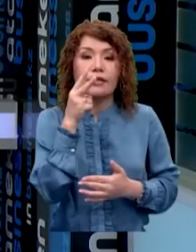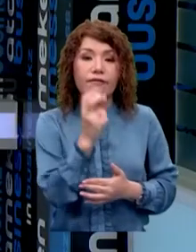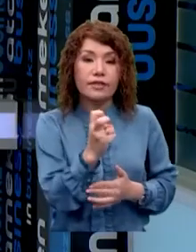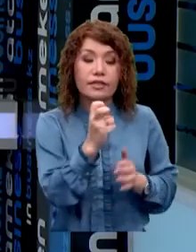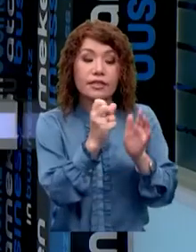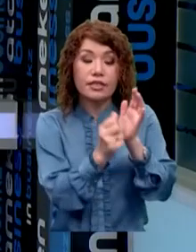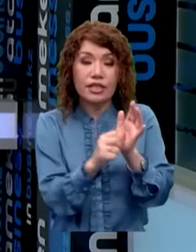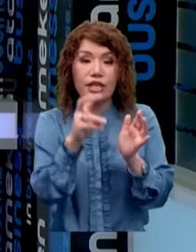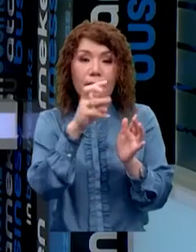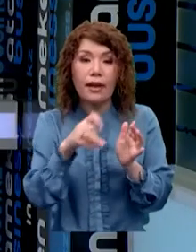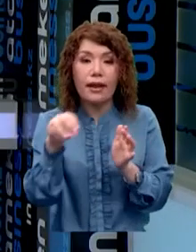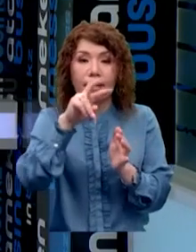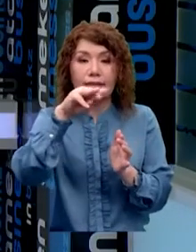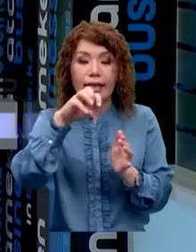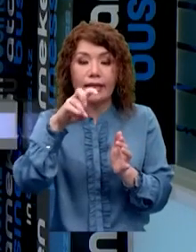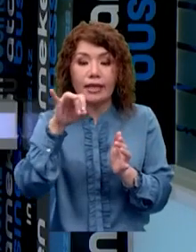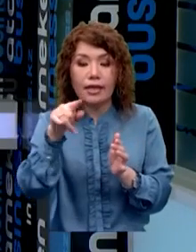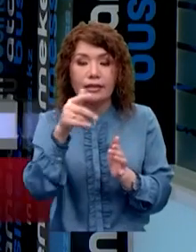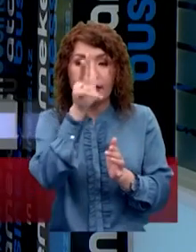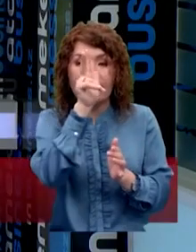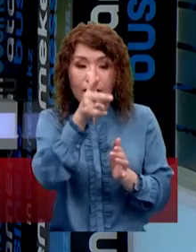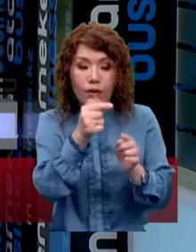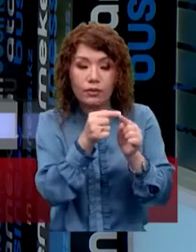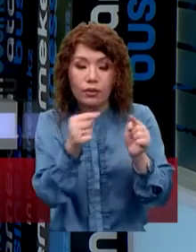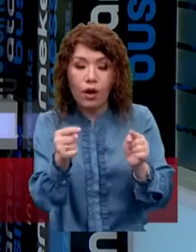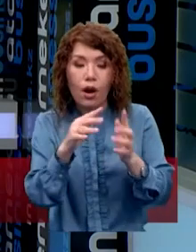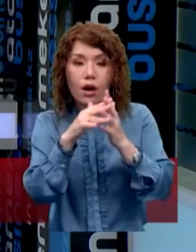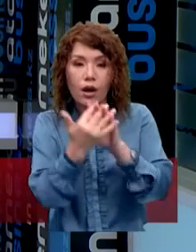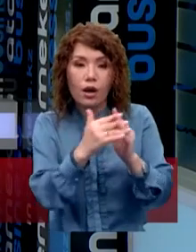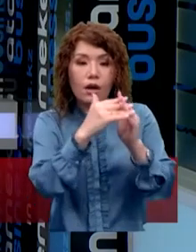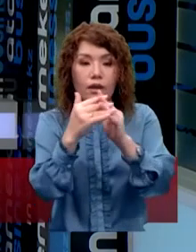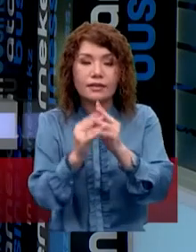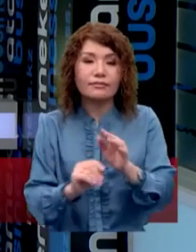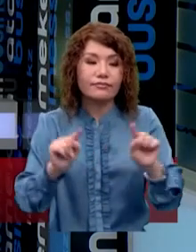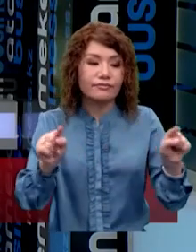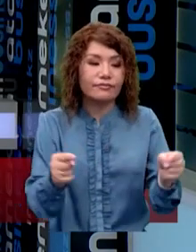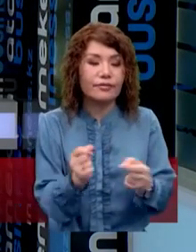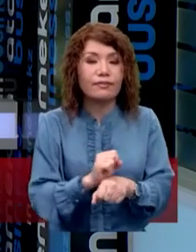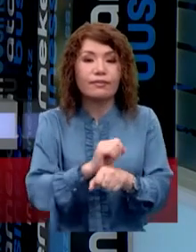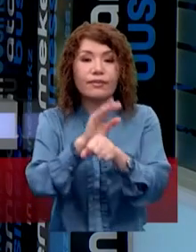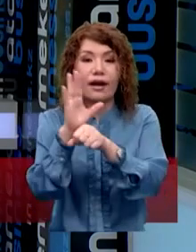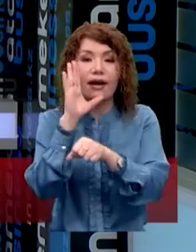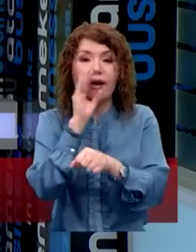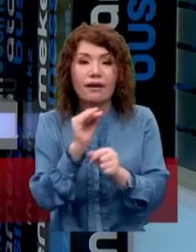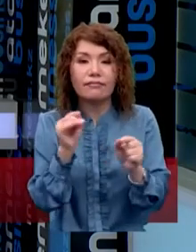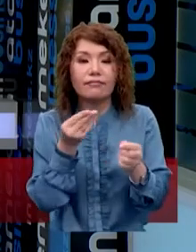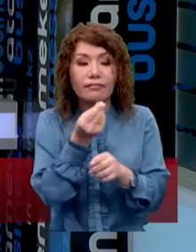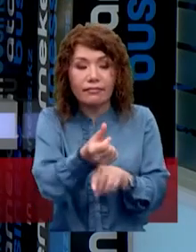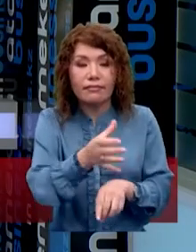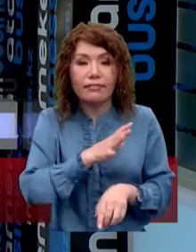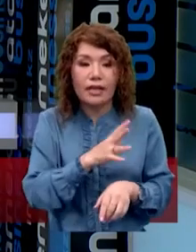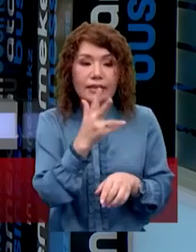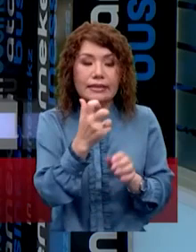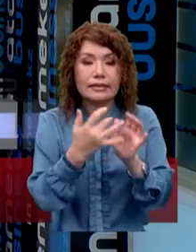206 миллиард теңге бұл соңғы 3 жылда ауыл аймақтарды көркейтуге жұмсалған қаржы. Жоба аясында 3500